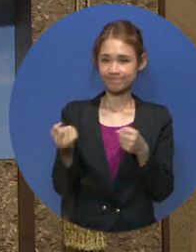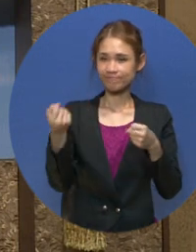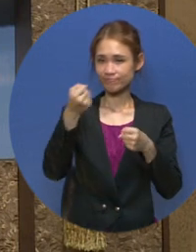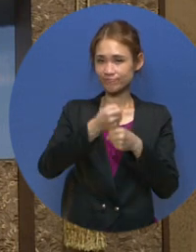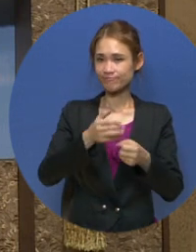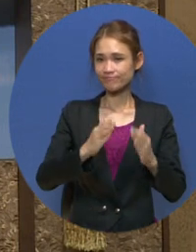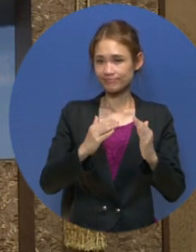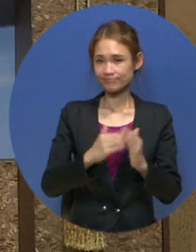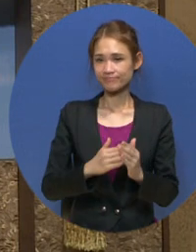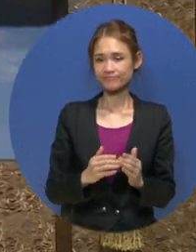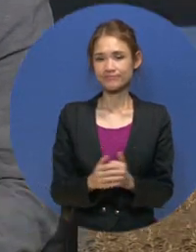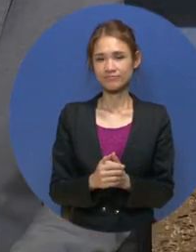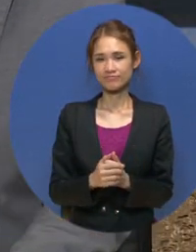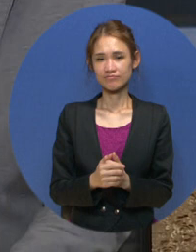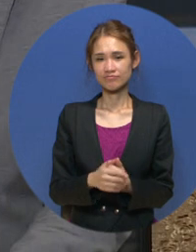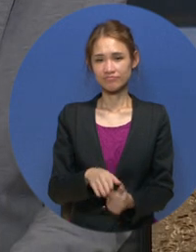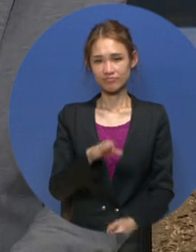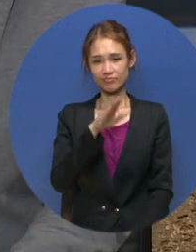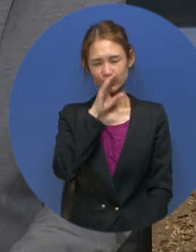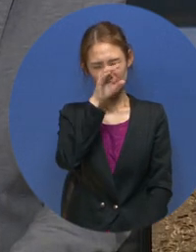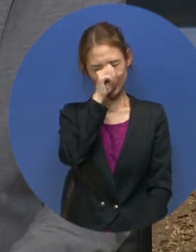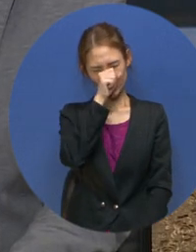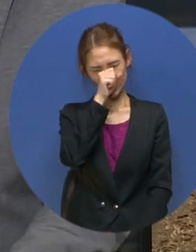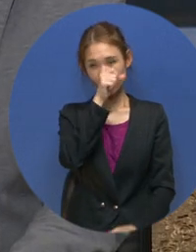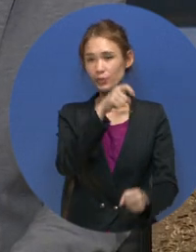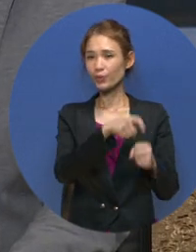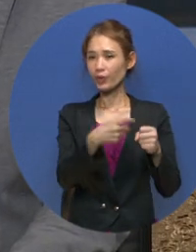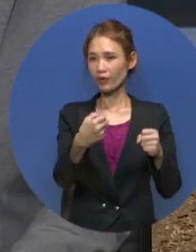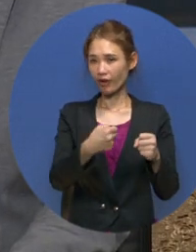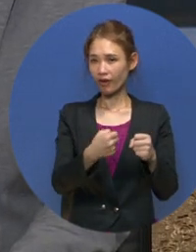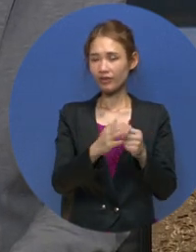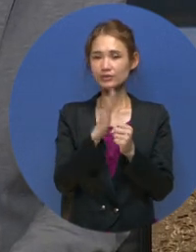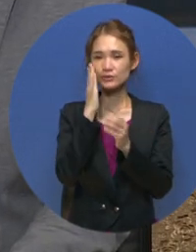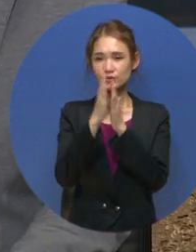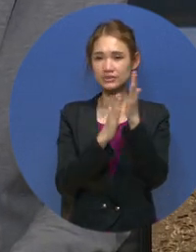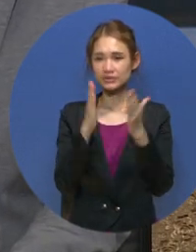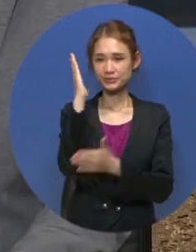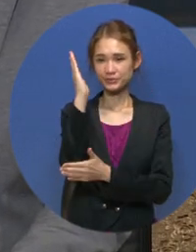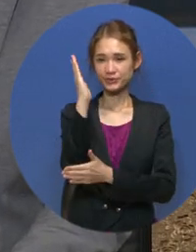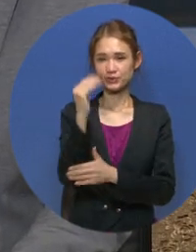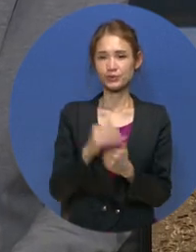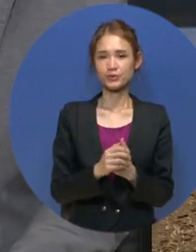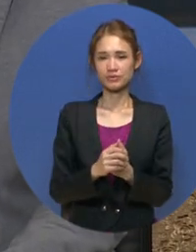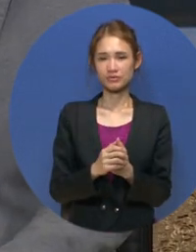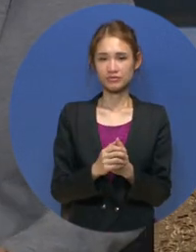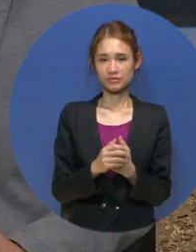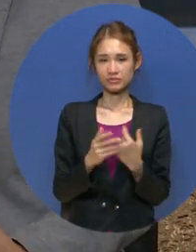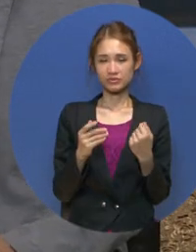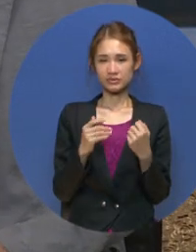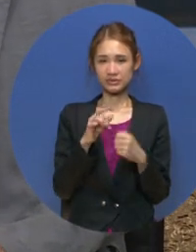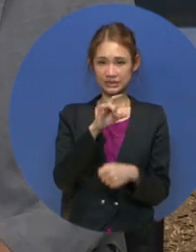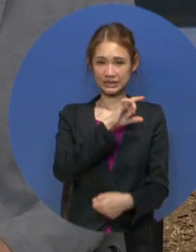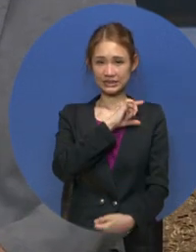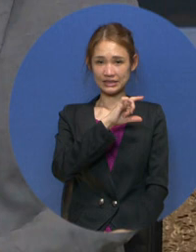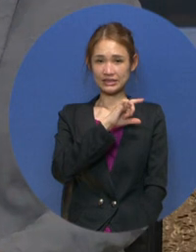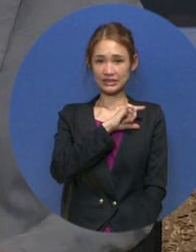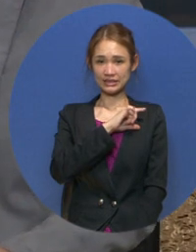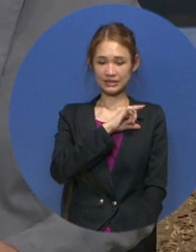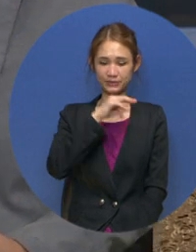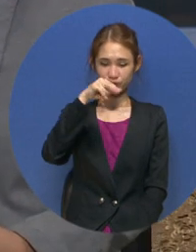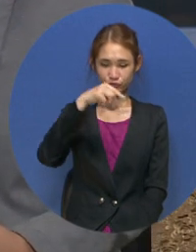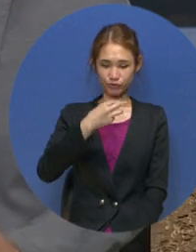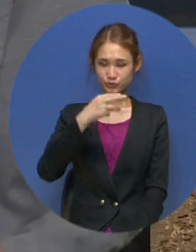됐습니다. 정말 좋은 취지로 이제 설립이 된 숲스토리인데요. 네. 그렇다면 그 혹시